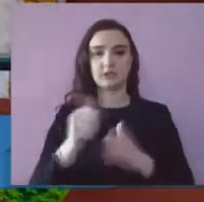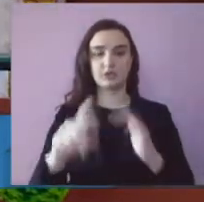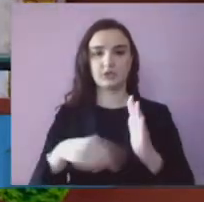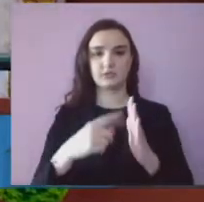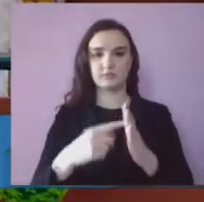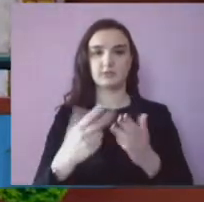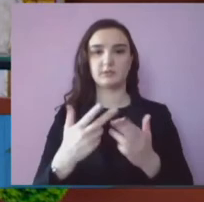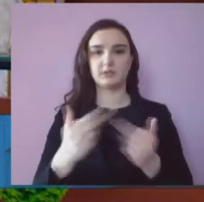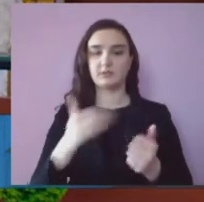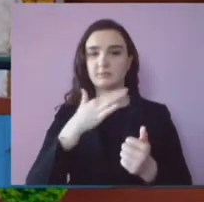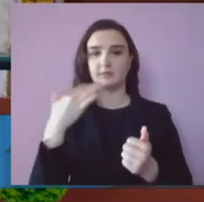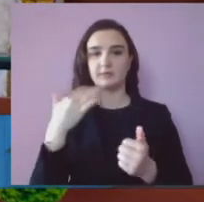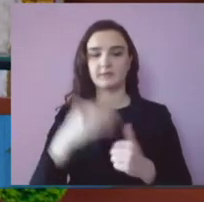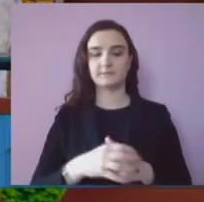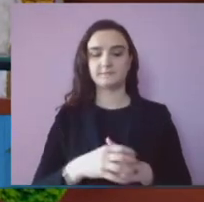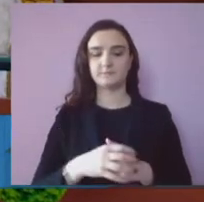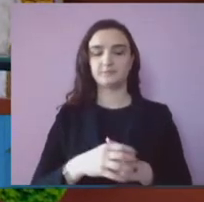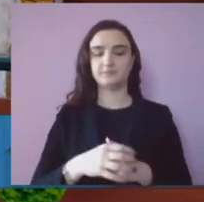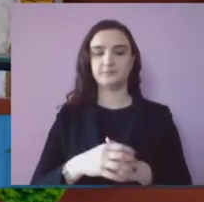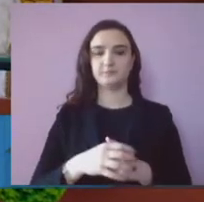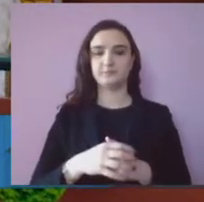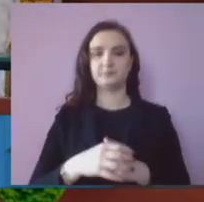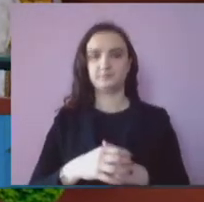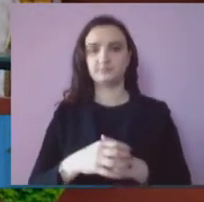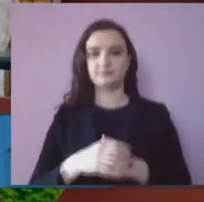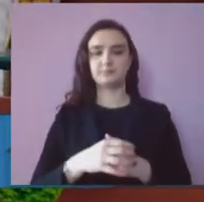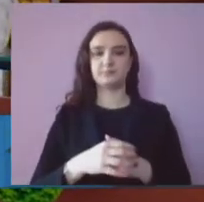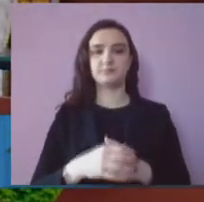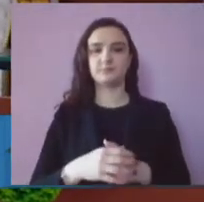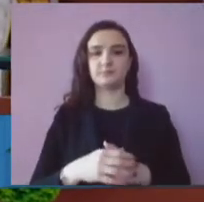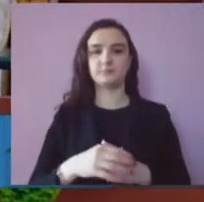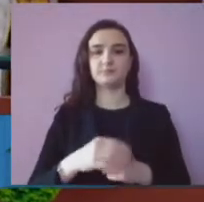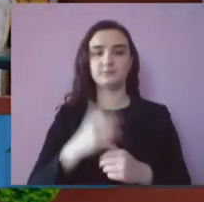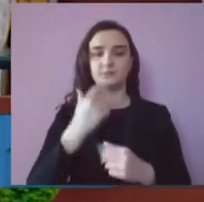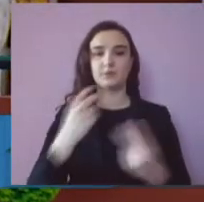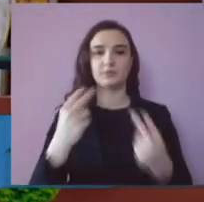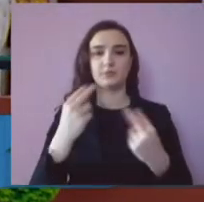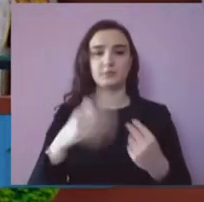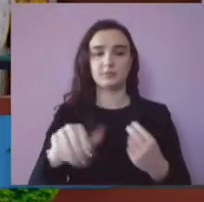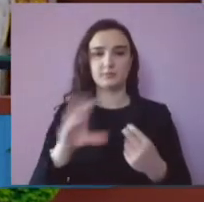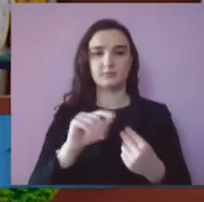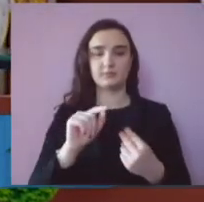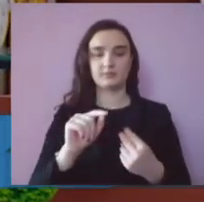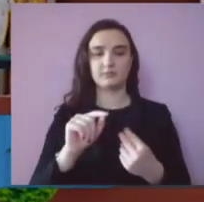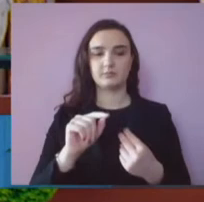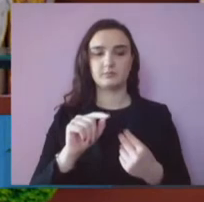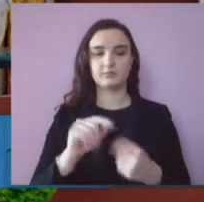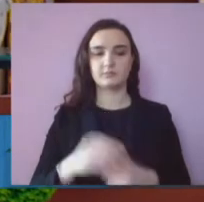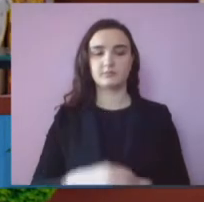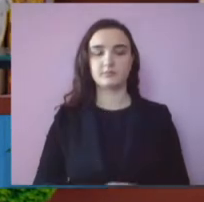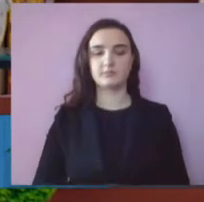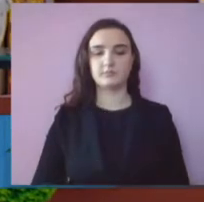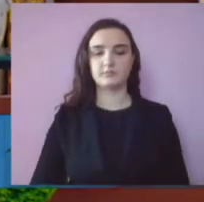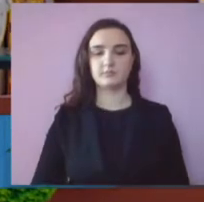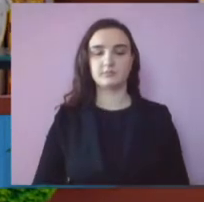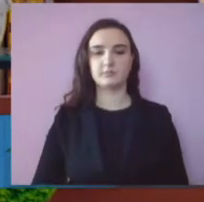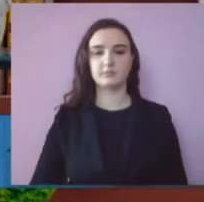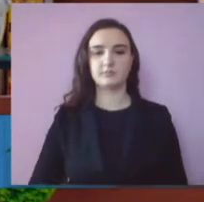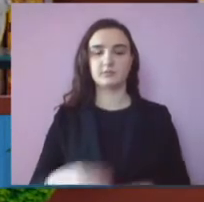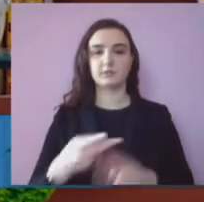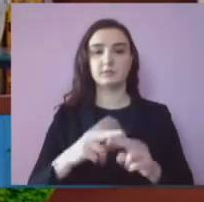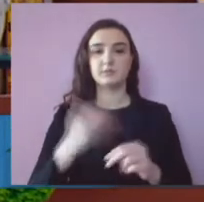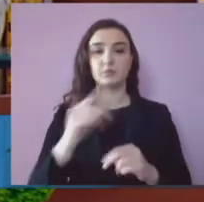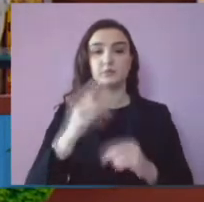ბევრი. როდესაც მაყურებელმა იცის რა თემაზე ვსაუბრობ, კითხვები როგორც წესი არის წინასწარ, თუმცა იმისათვის რომ თქვენ მიერ დასმულ